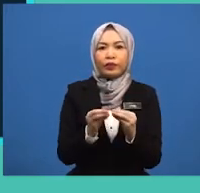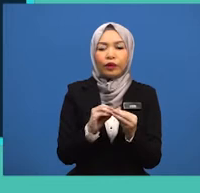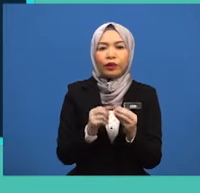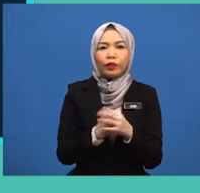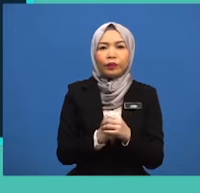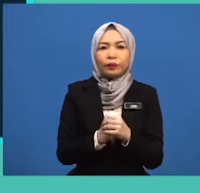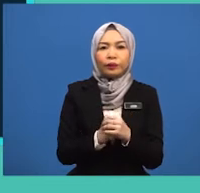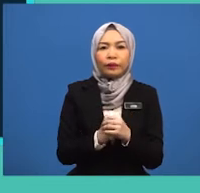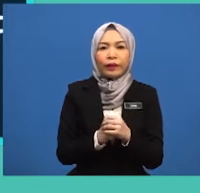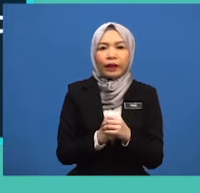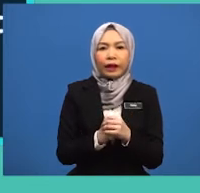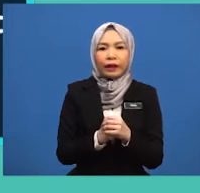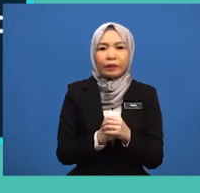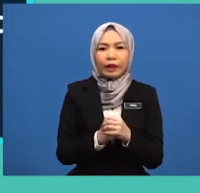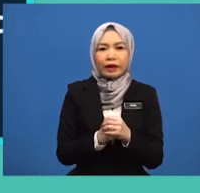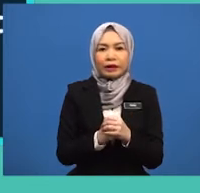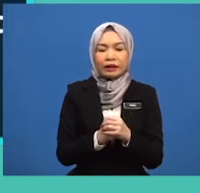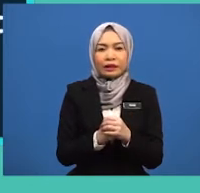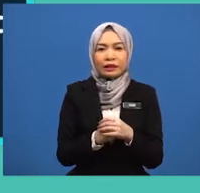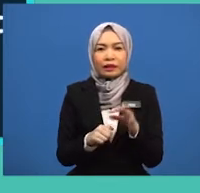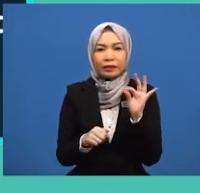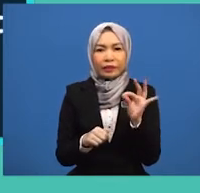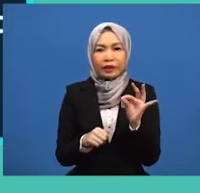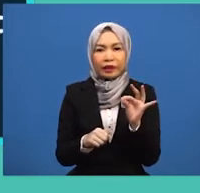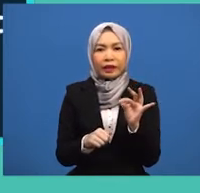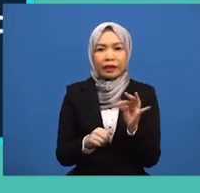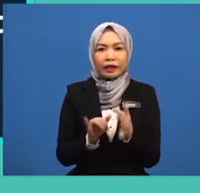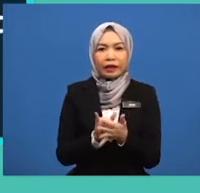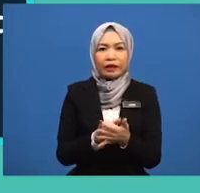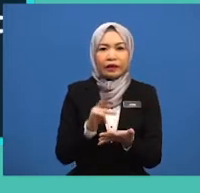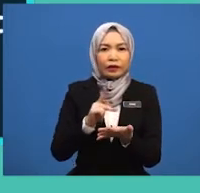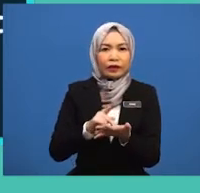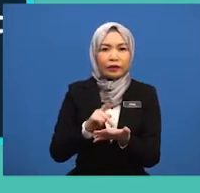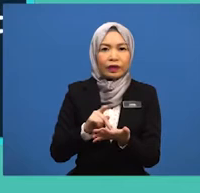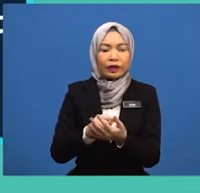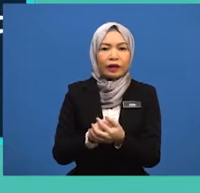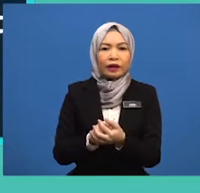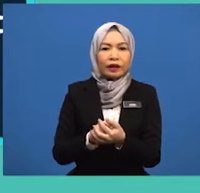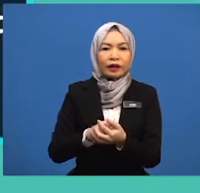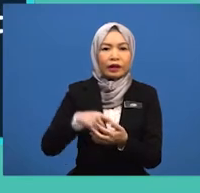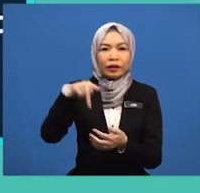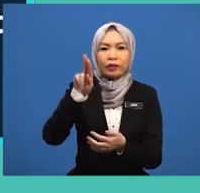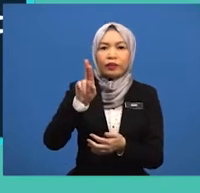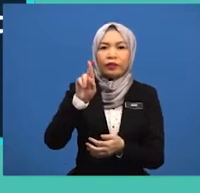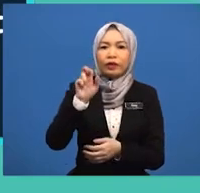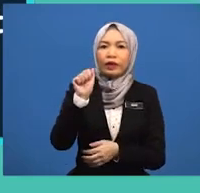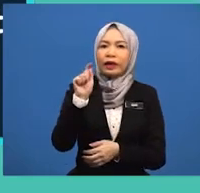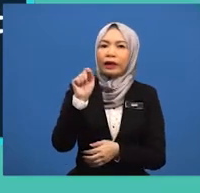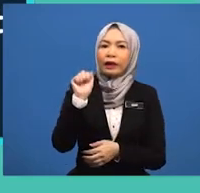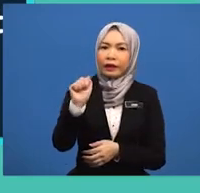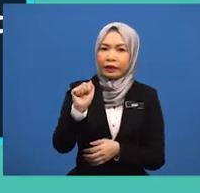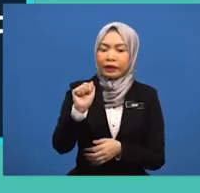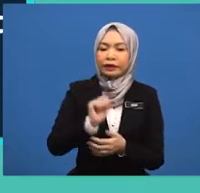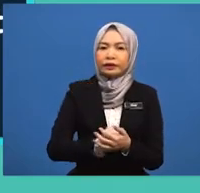Ketiga, baris 9, iaitu kira purata sama dengan jumlah tolak